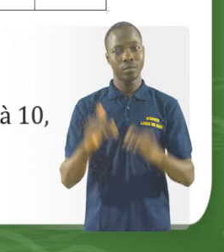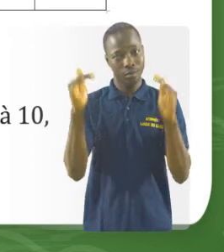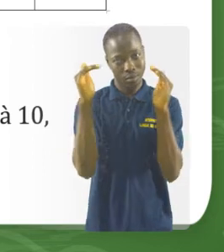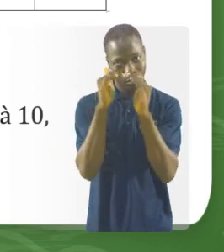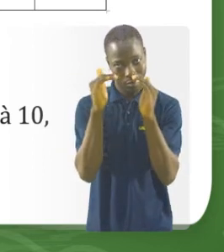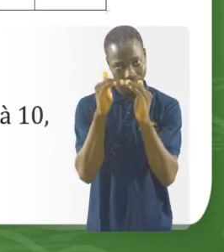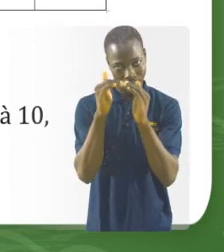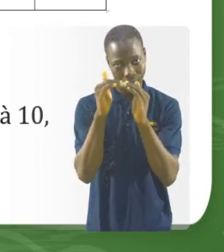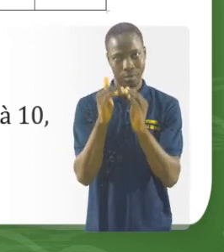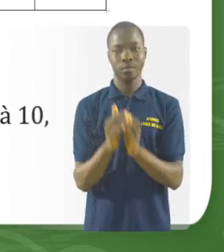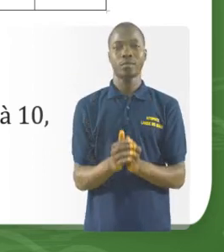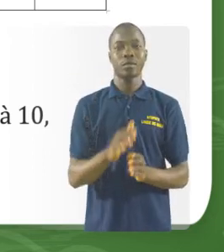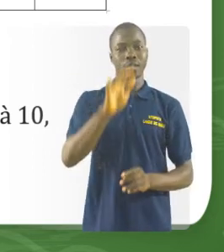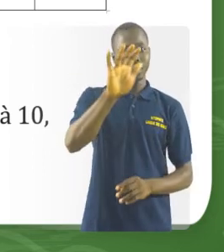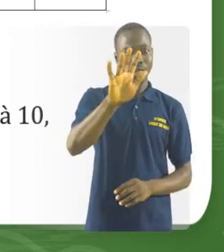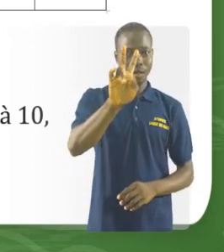donc 52.